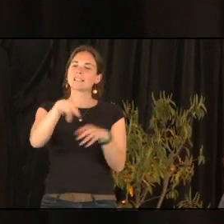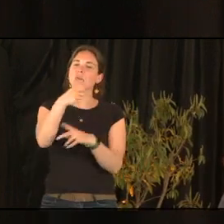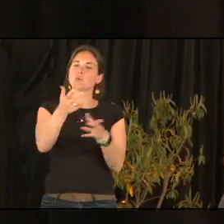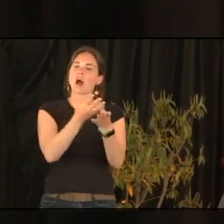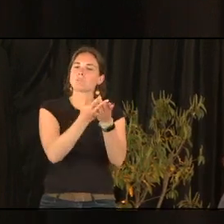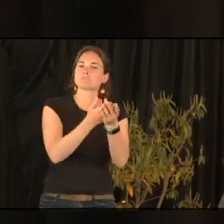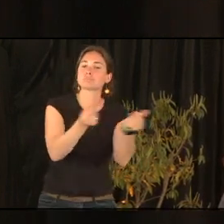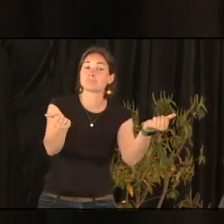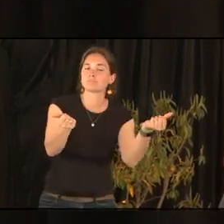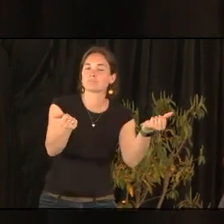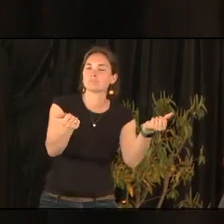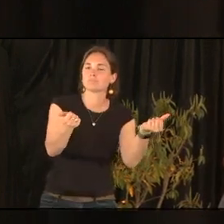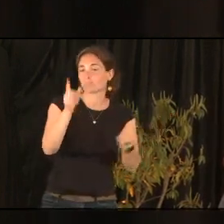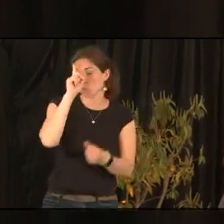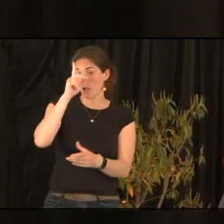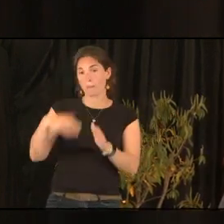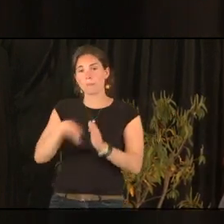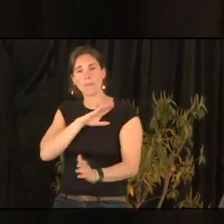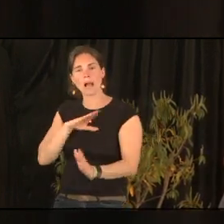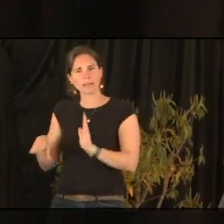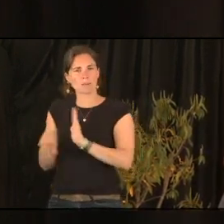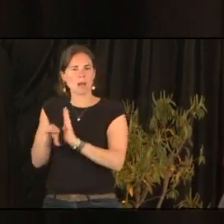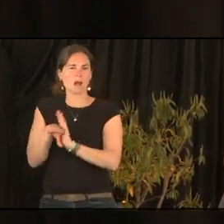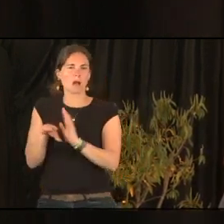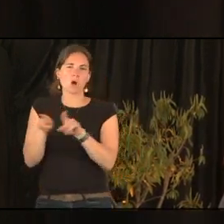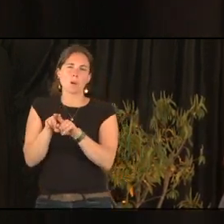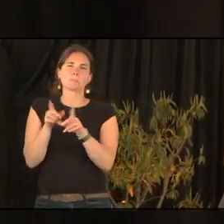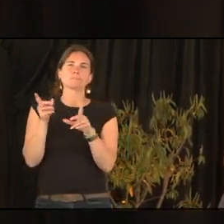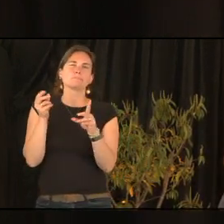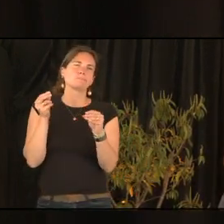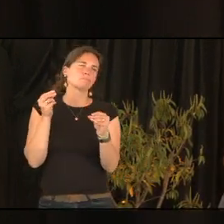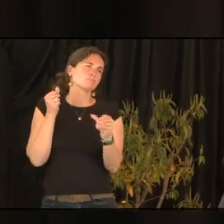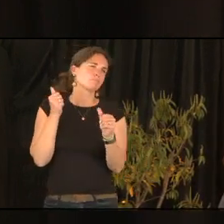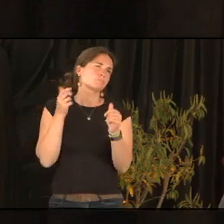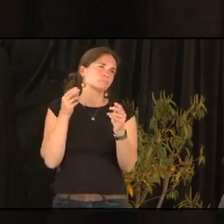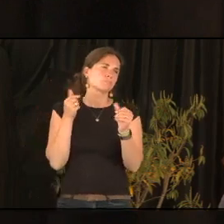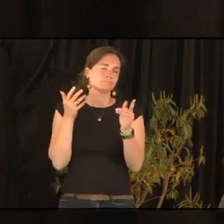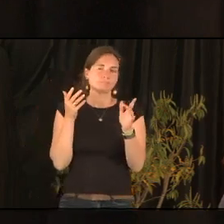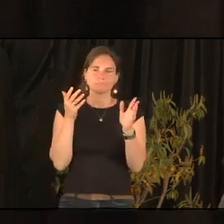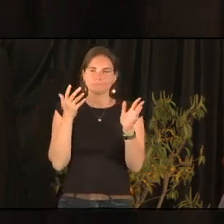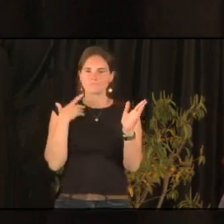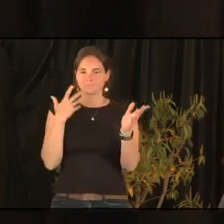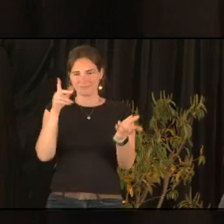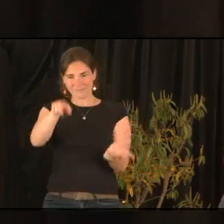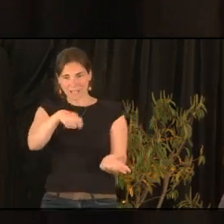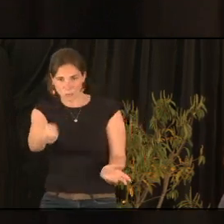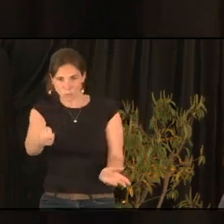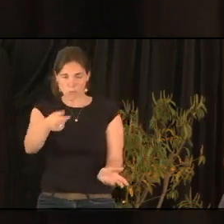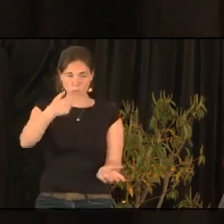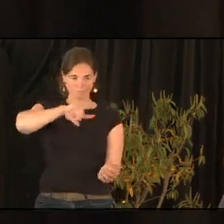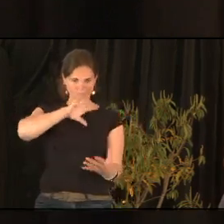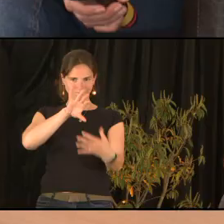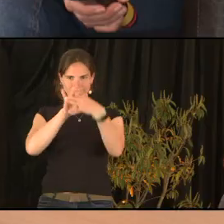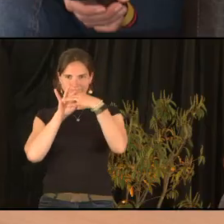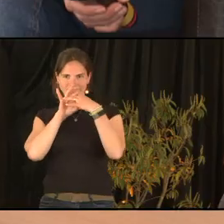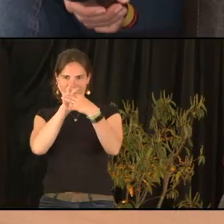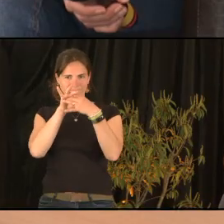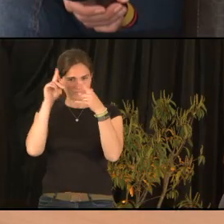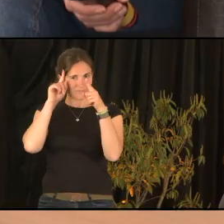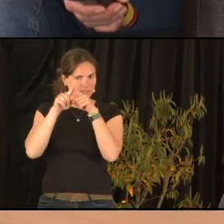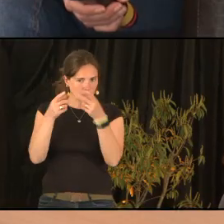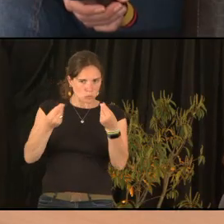nature, c'est aussi parce qu'au départ, il y a eu cette espèce de rapport à trouver avec cette nature pour se nourrir, pour se